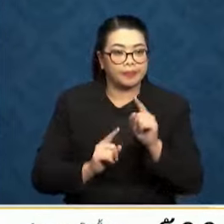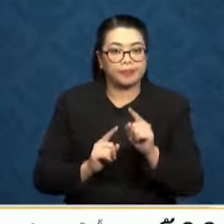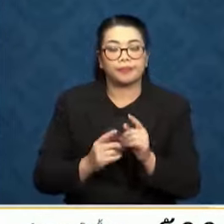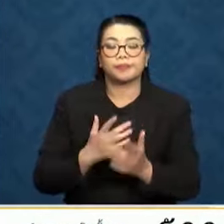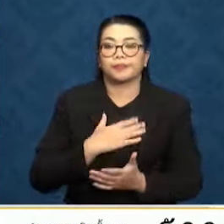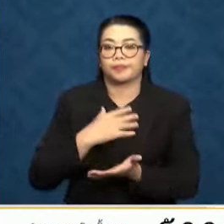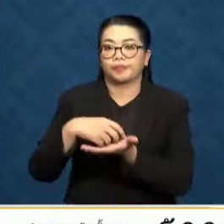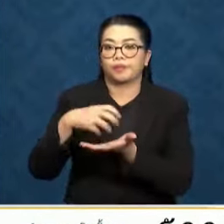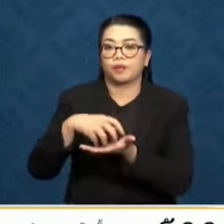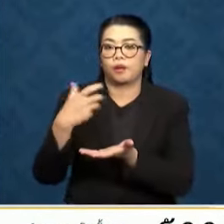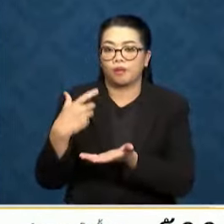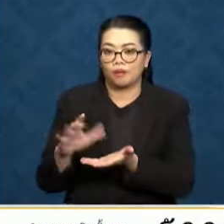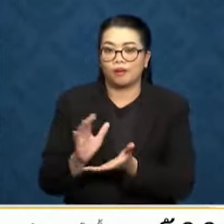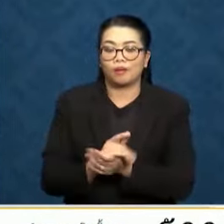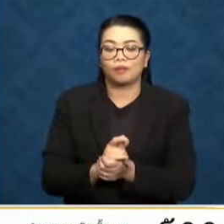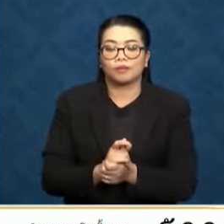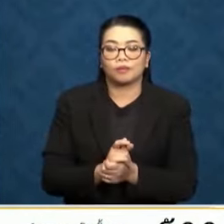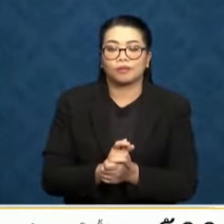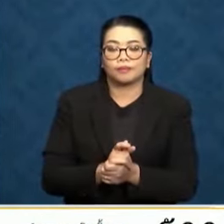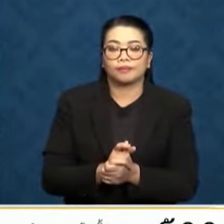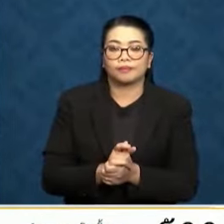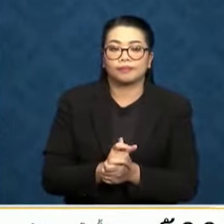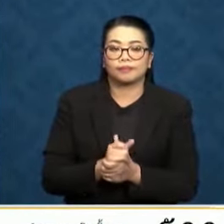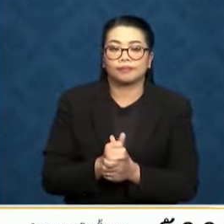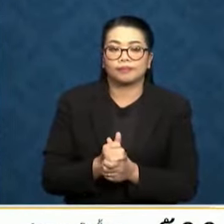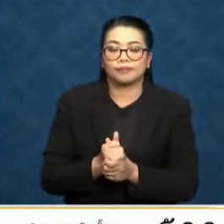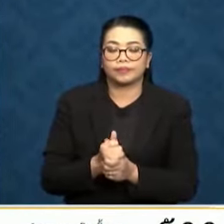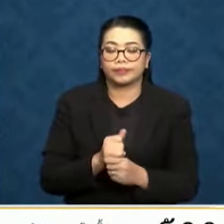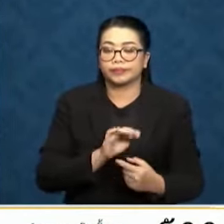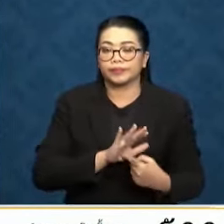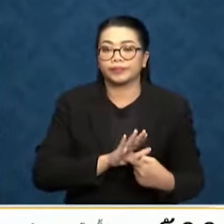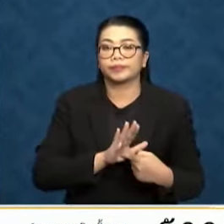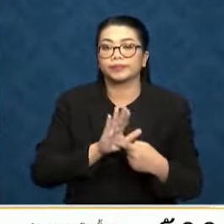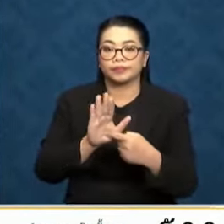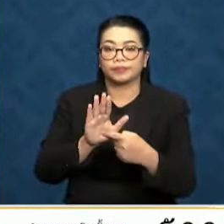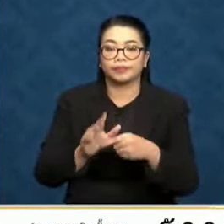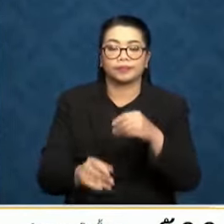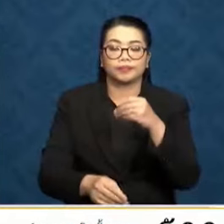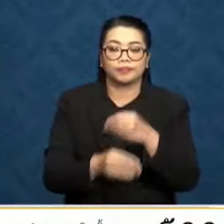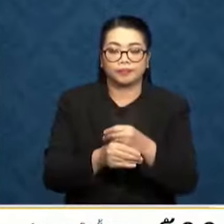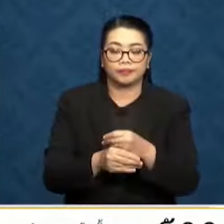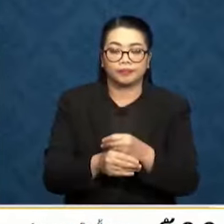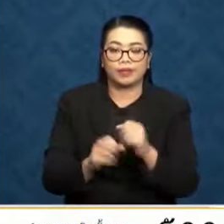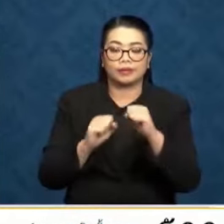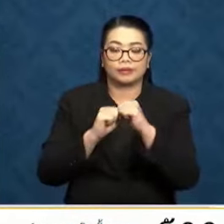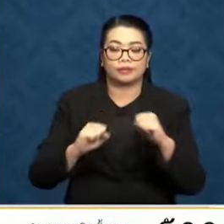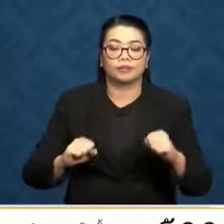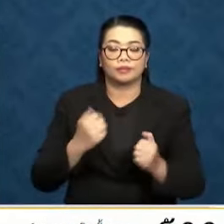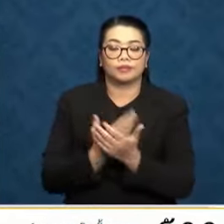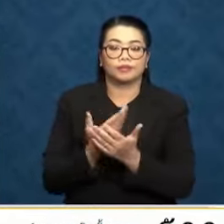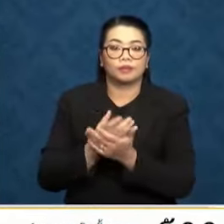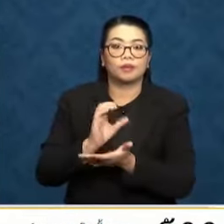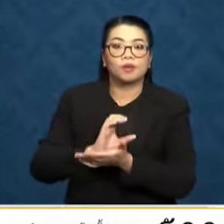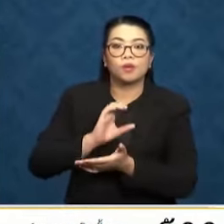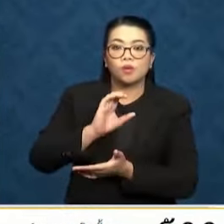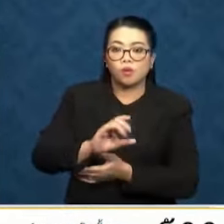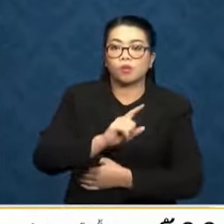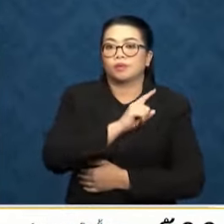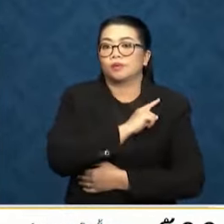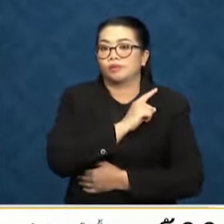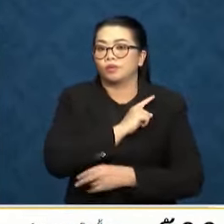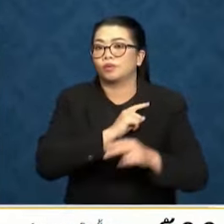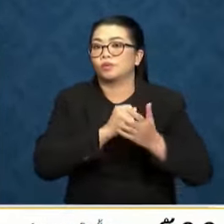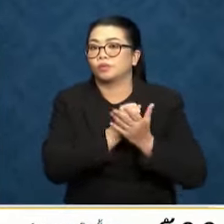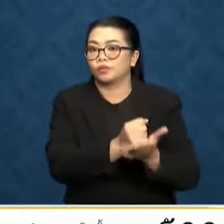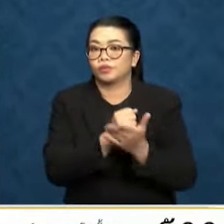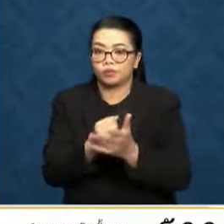ดิฉันบอกมันเป็น sal Reportทั้งนั้นนะคะก็เลยเสนอค่ะเพิ่มเติมว่าให้สำนักงบประมาณค่ะเพิ่มบทบาทในการที่จะช่วย